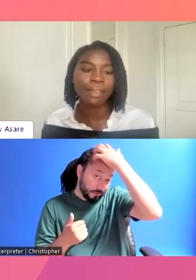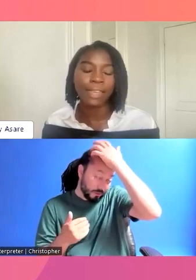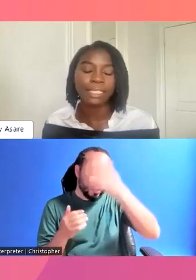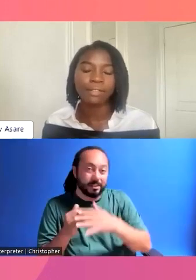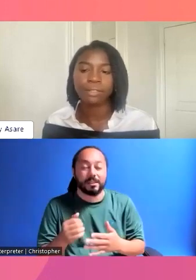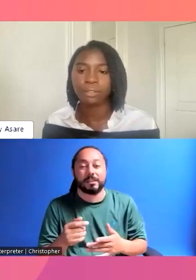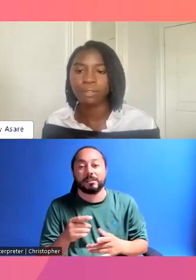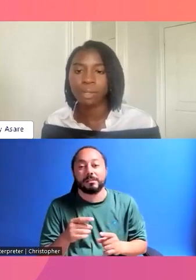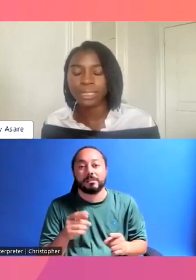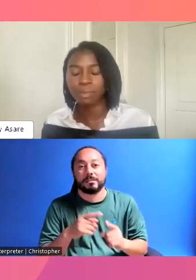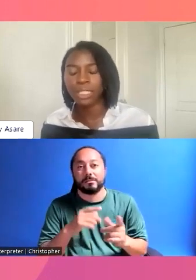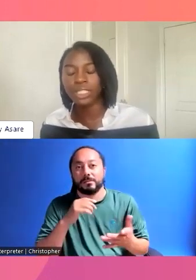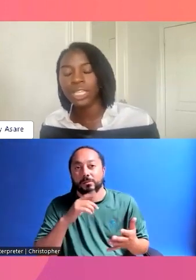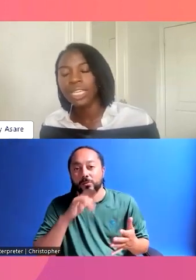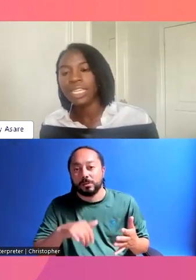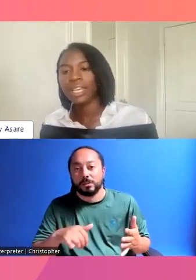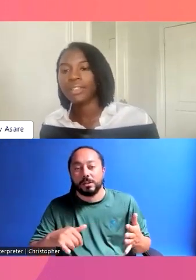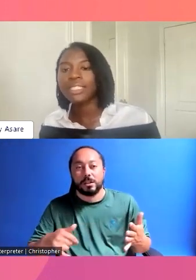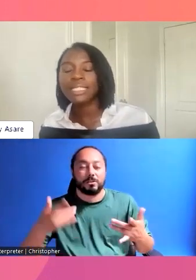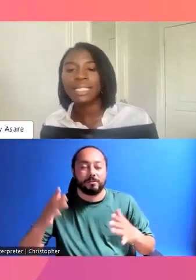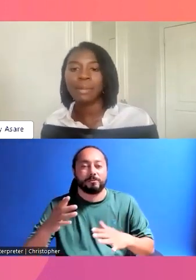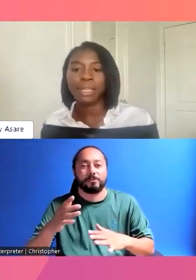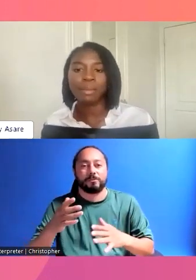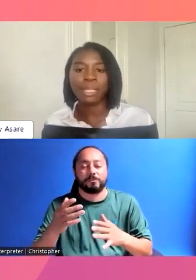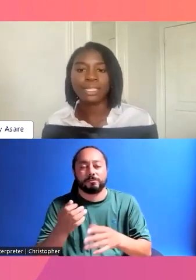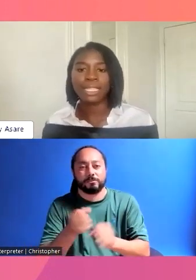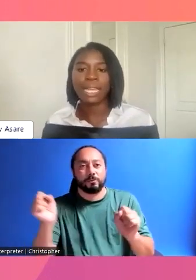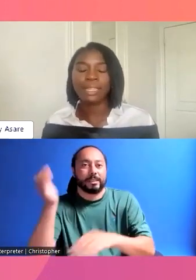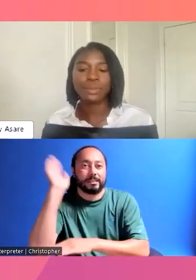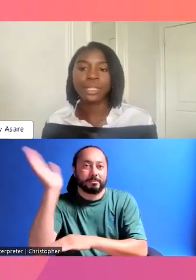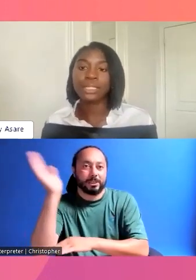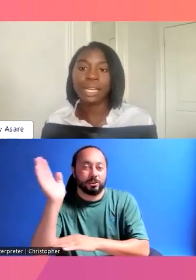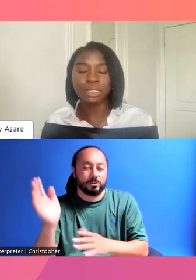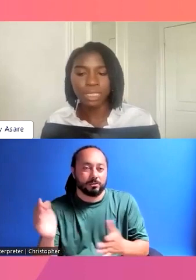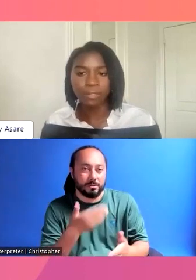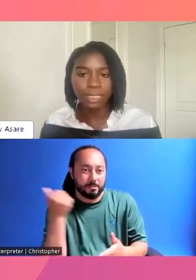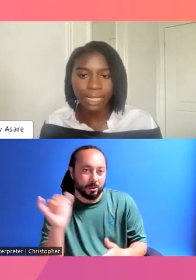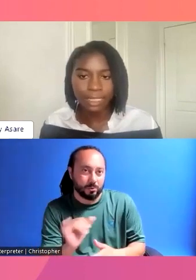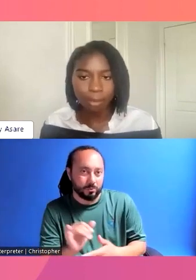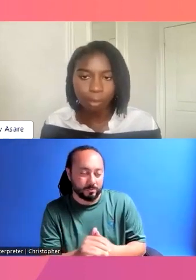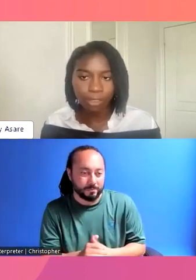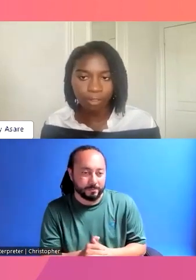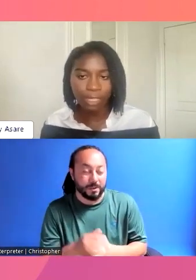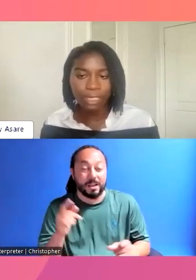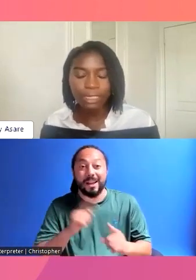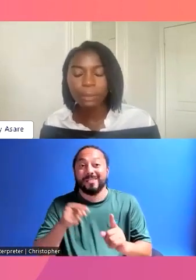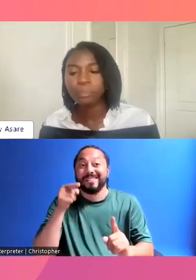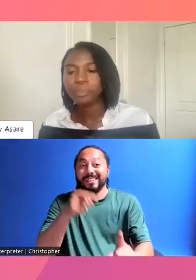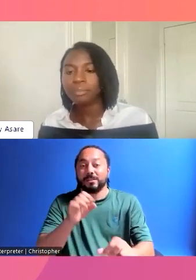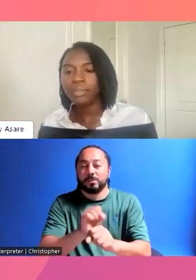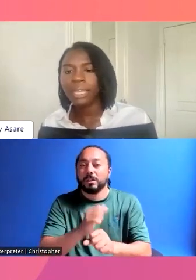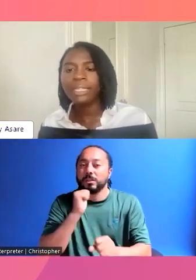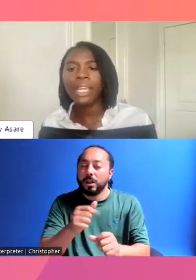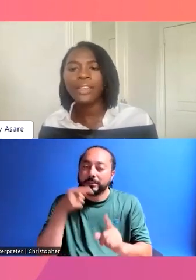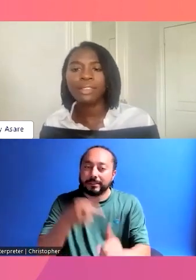cas, ce soutien n'a pas été jugé pour être plus ou moins efficace que la communication libre, que la